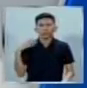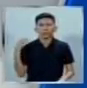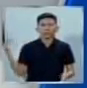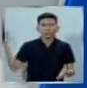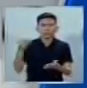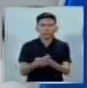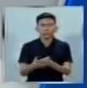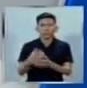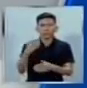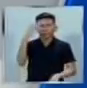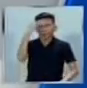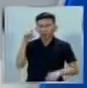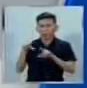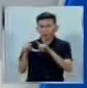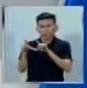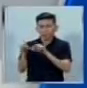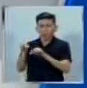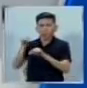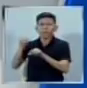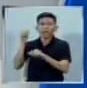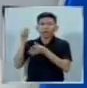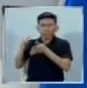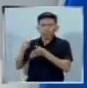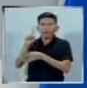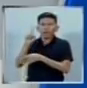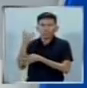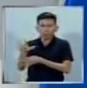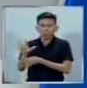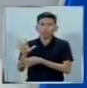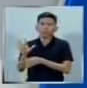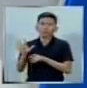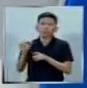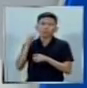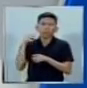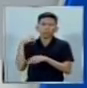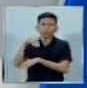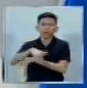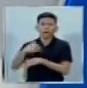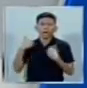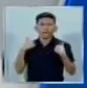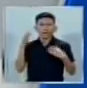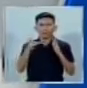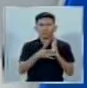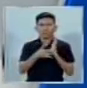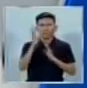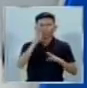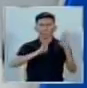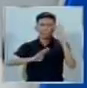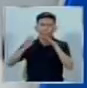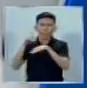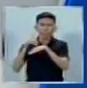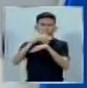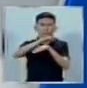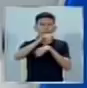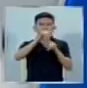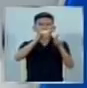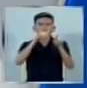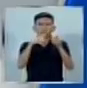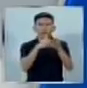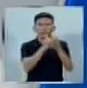card. Ito isang SD card na lamang kasi kagabi ay nagkaroon ng technical problem yung transmission ng pagka-transmit ng ilang mga